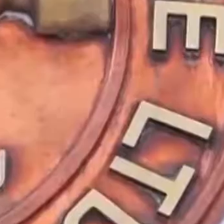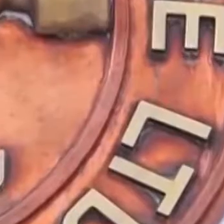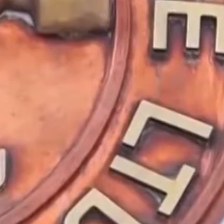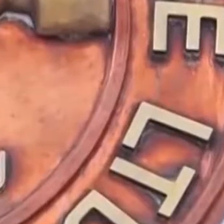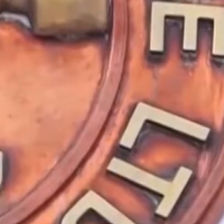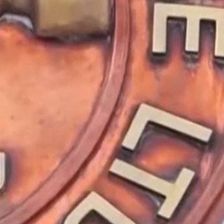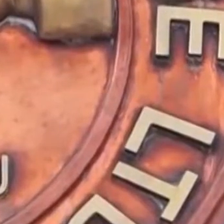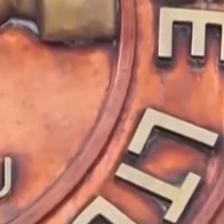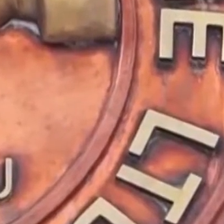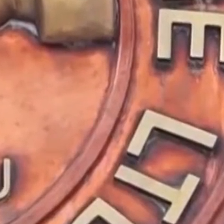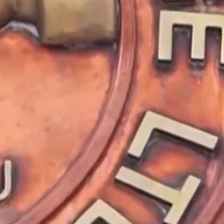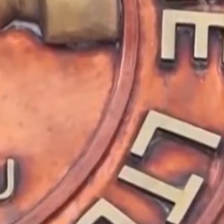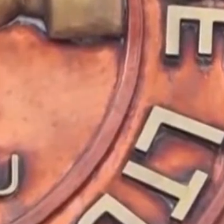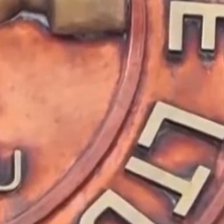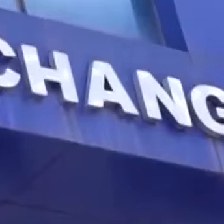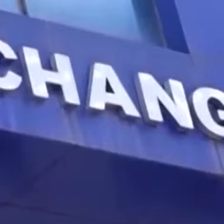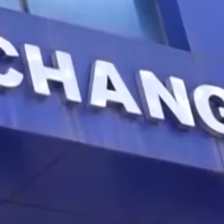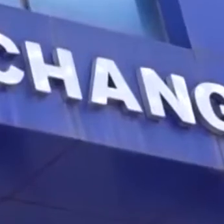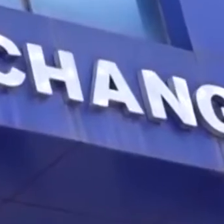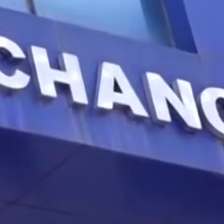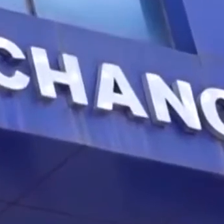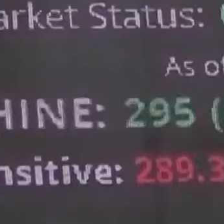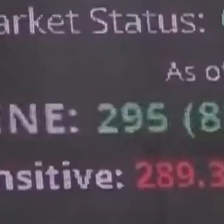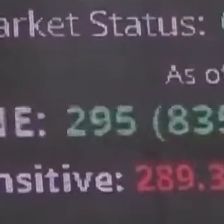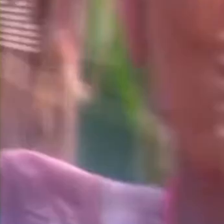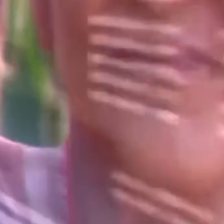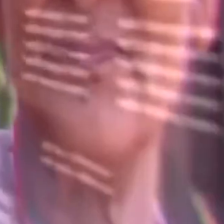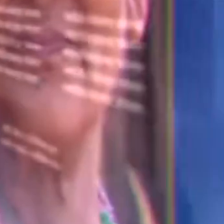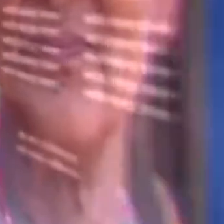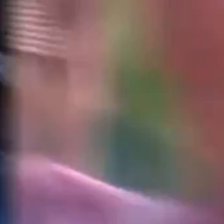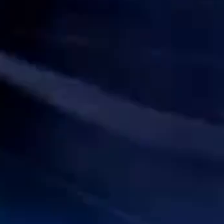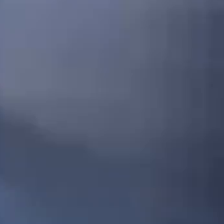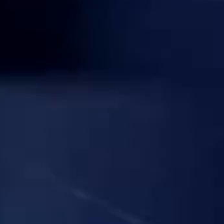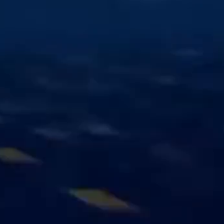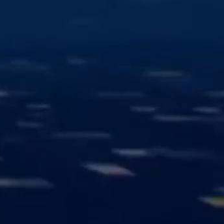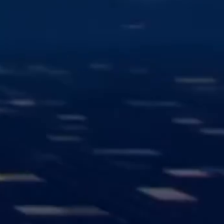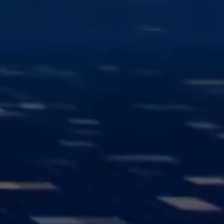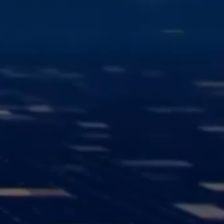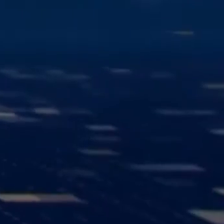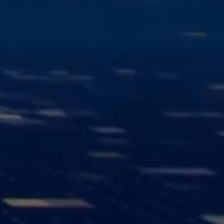Thank you.